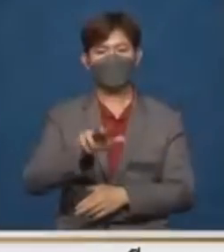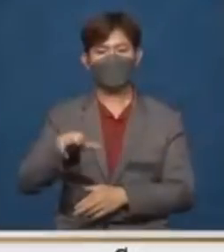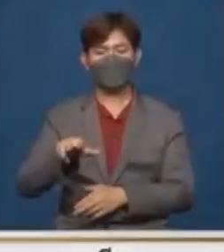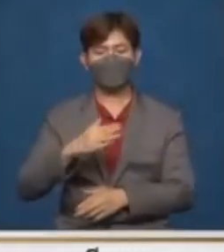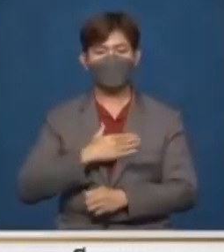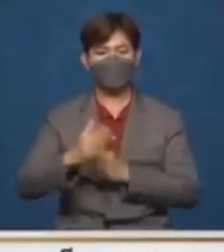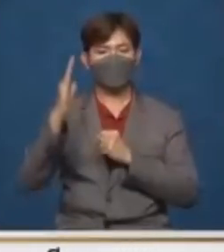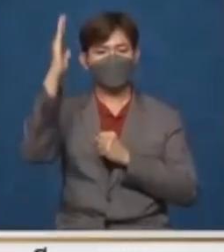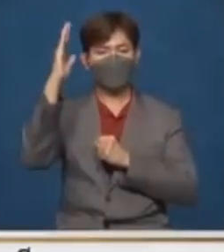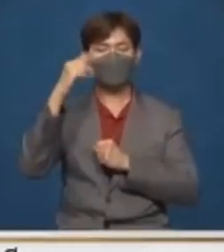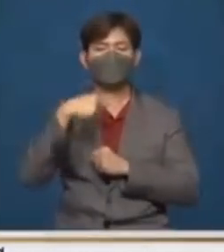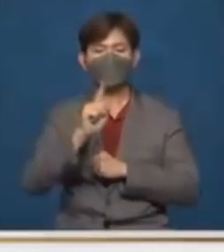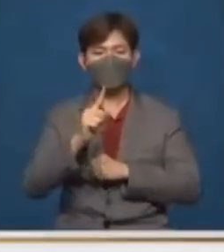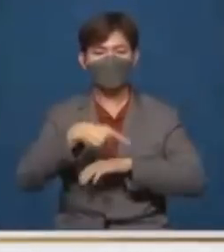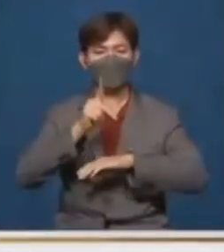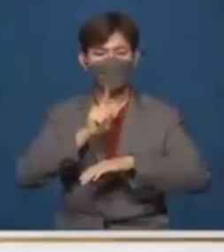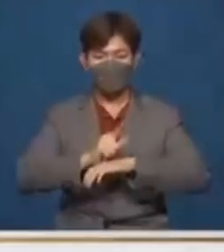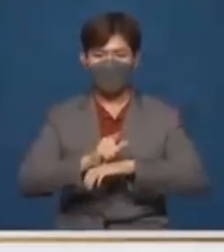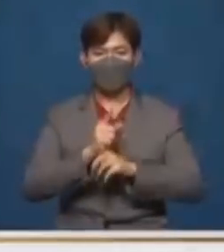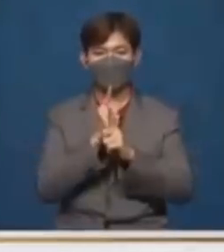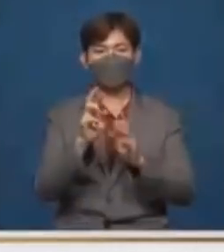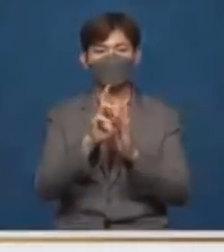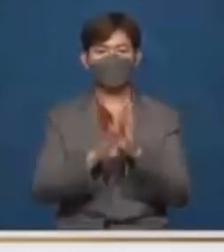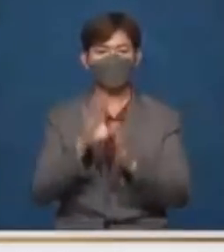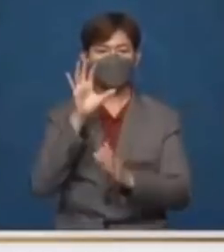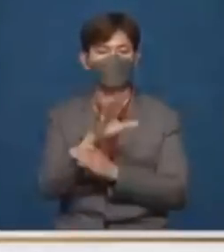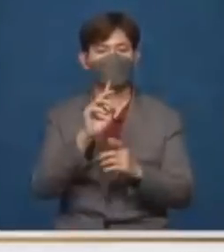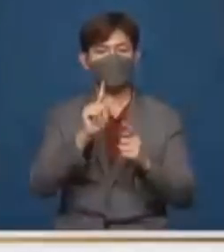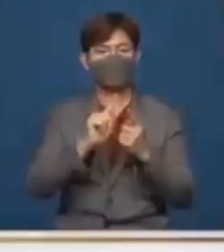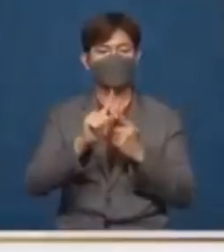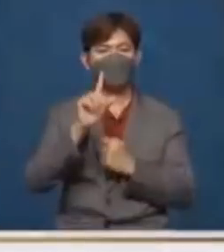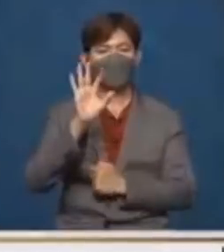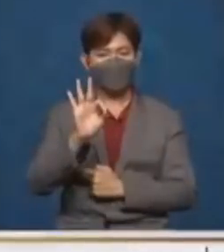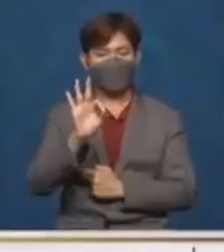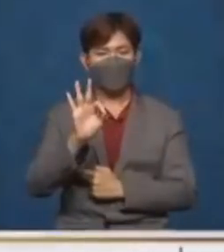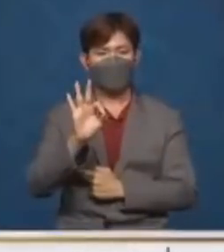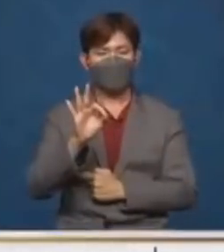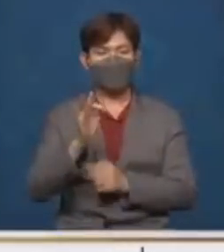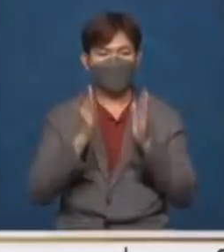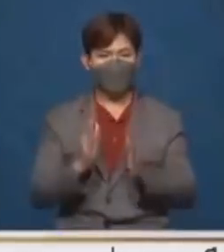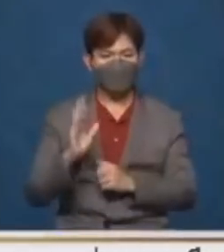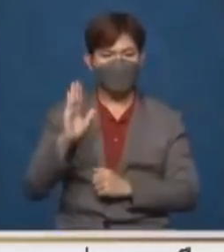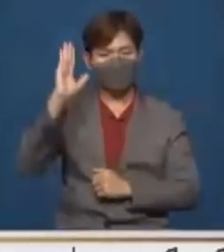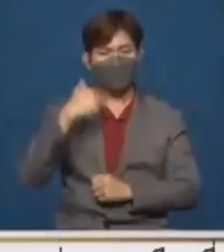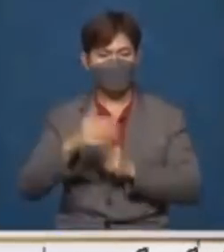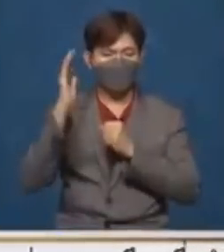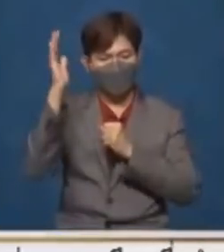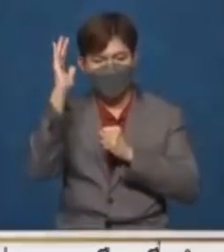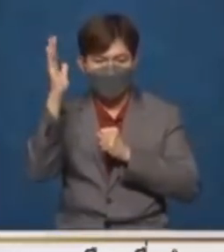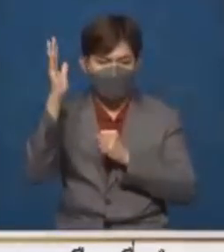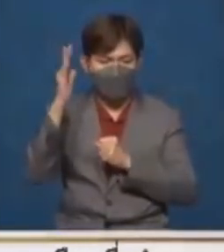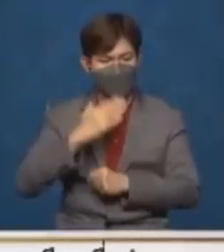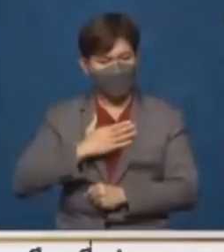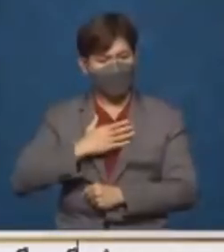ประท๋วงท่ประทานตามข้อมาครัข้อที่ 9ท่ประทานปล่อยให้ผู้ประทวงอภิปรายผม